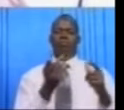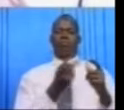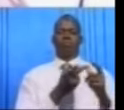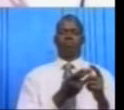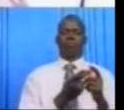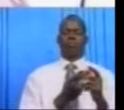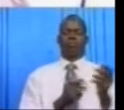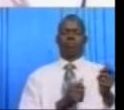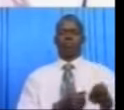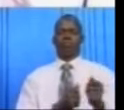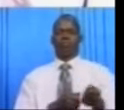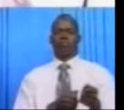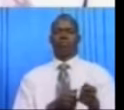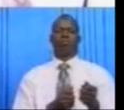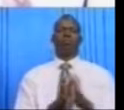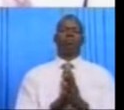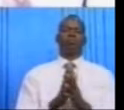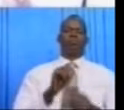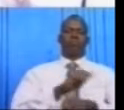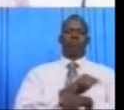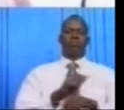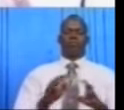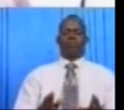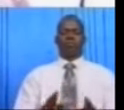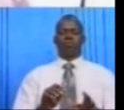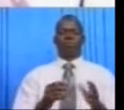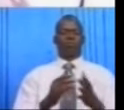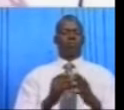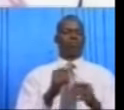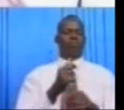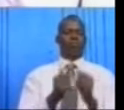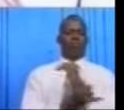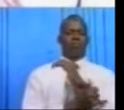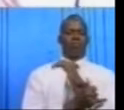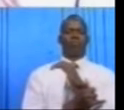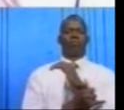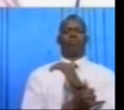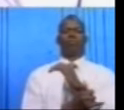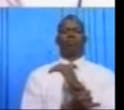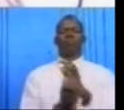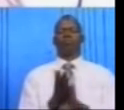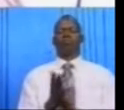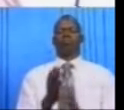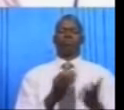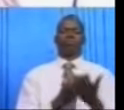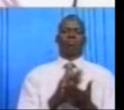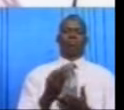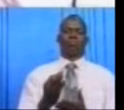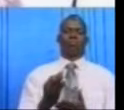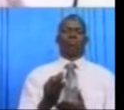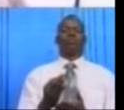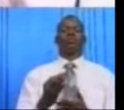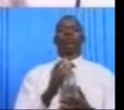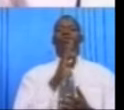sont l'agriculture et puis les infrastructures. Donc ce sont ces secteurs qui bénéficiaient d'une grande part des financements de la banque.